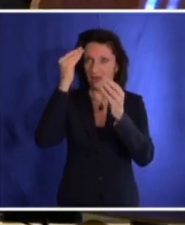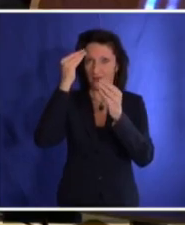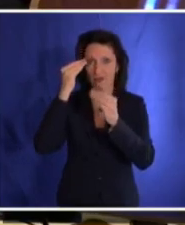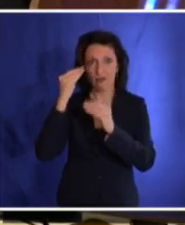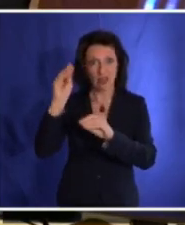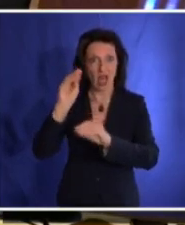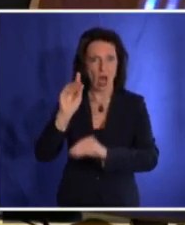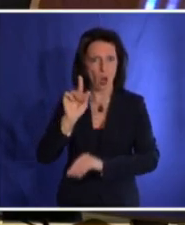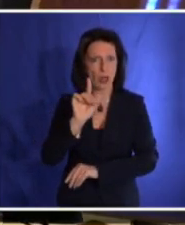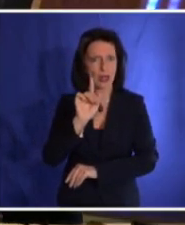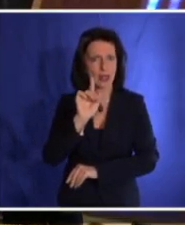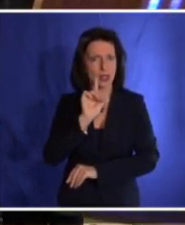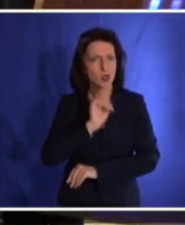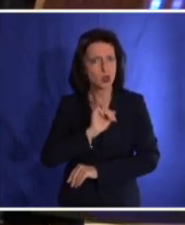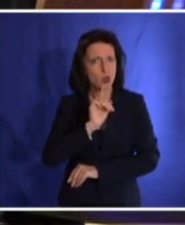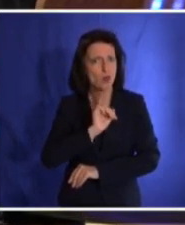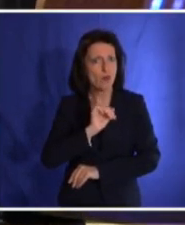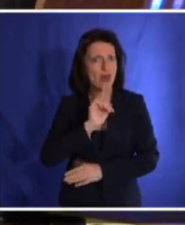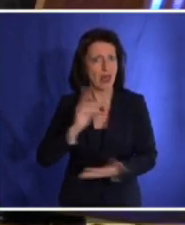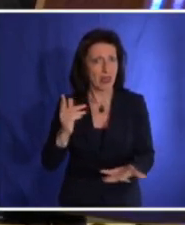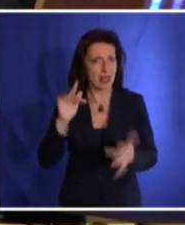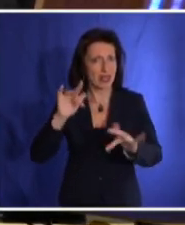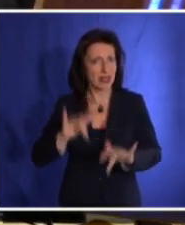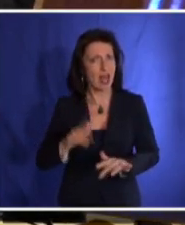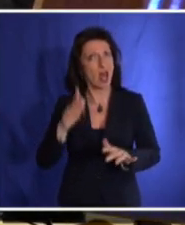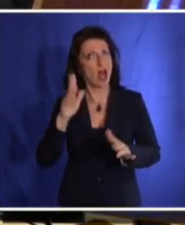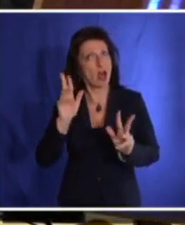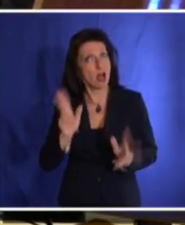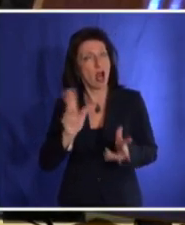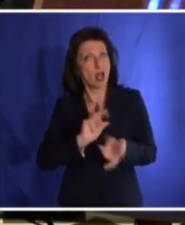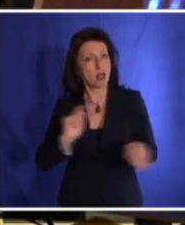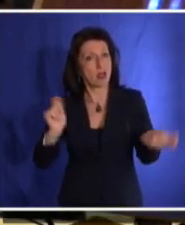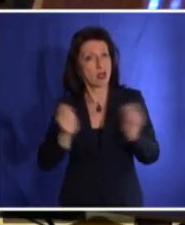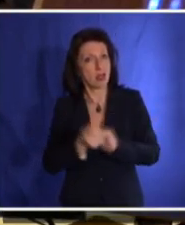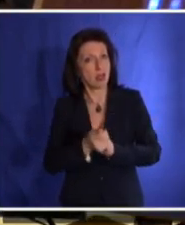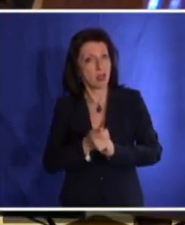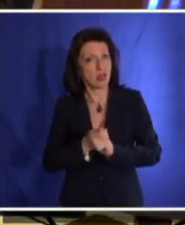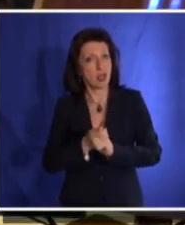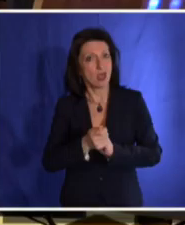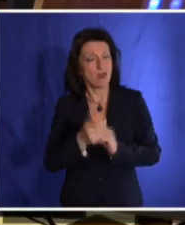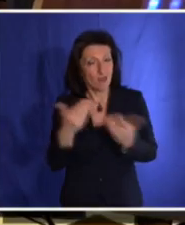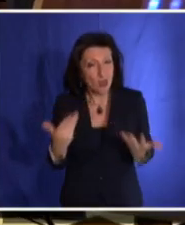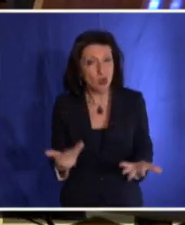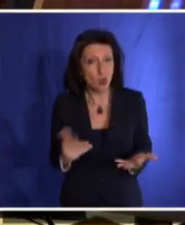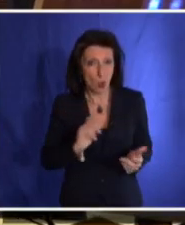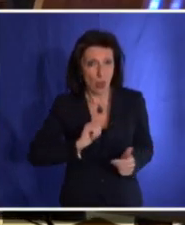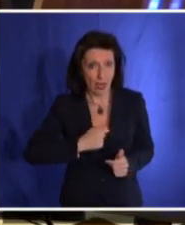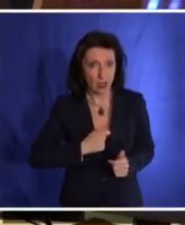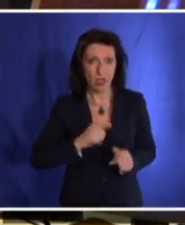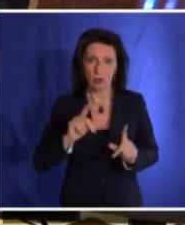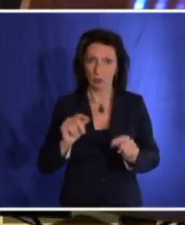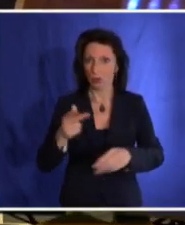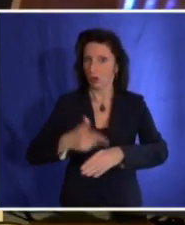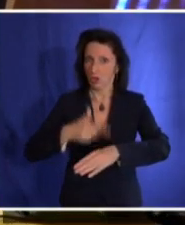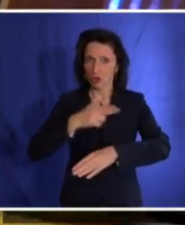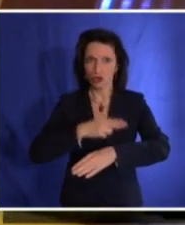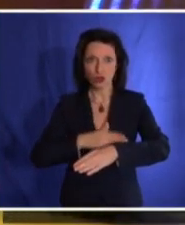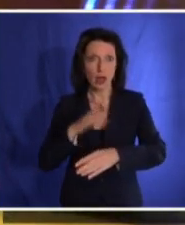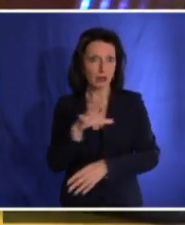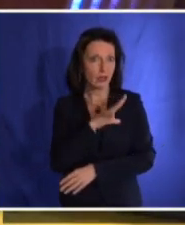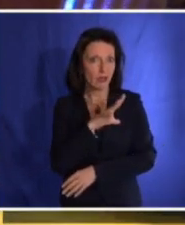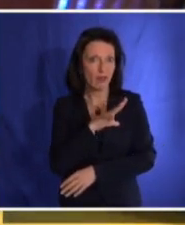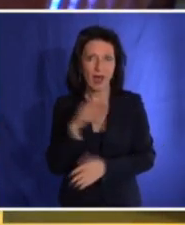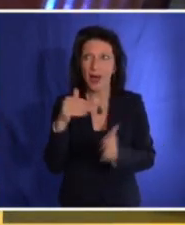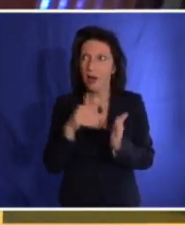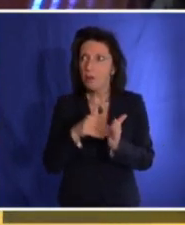eigenen Fähigkeiten, noch Veränderungen zu schaffen, das Staatsgefüge gefährdet. Wir brauchen die Mutmacher